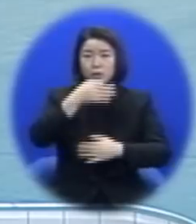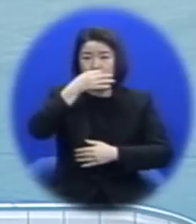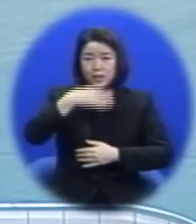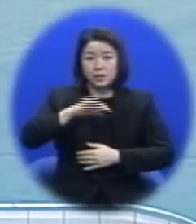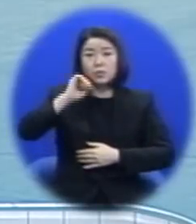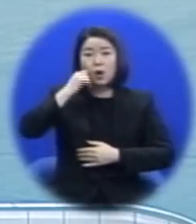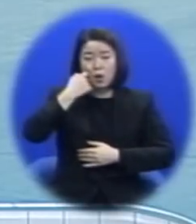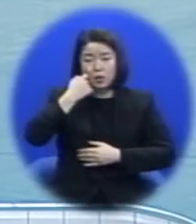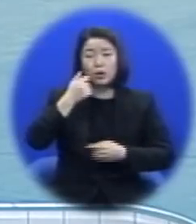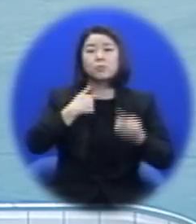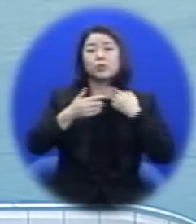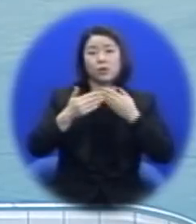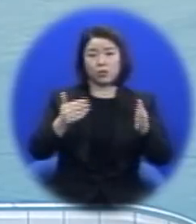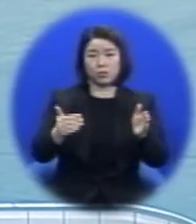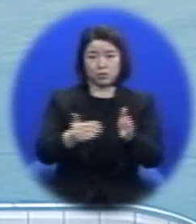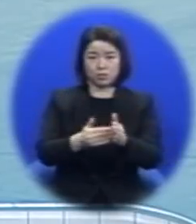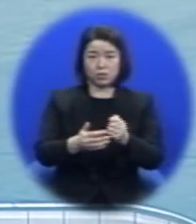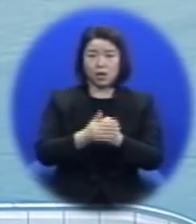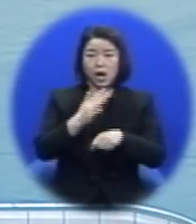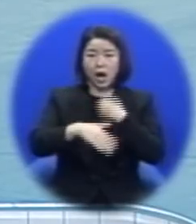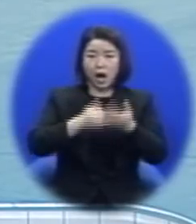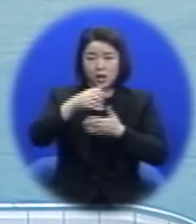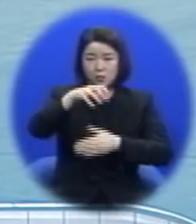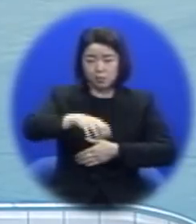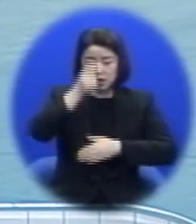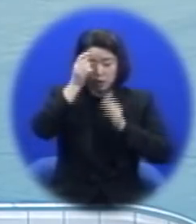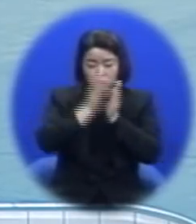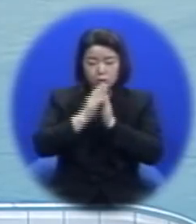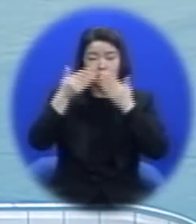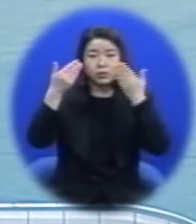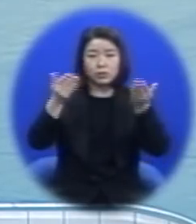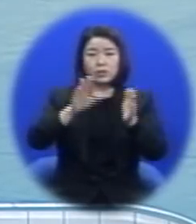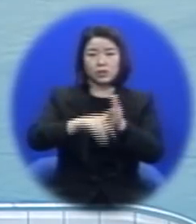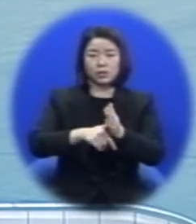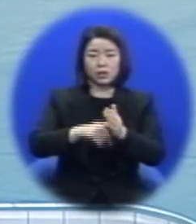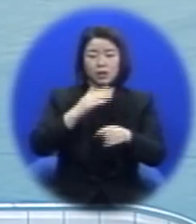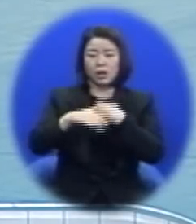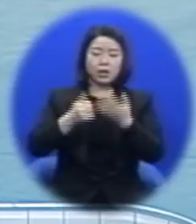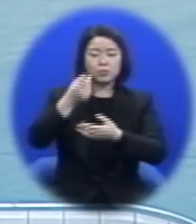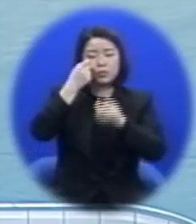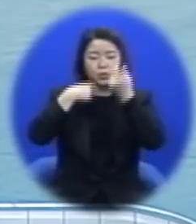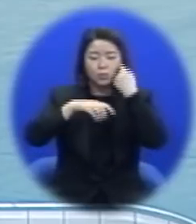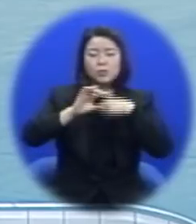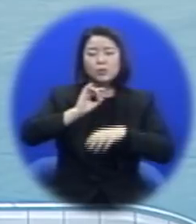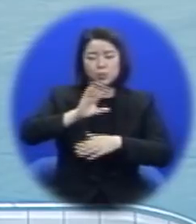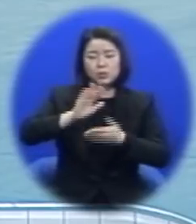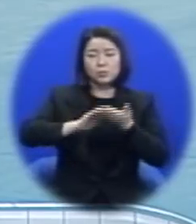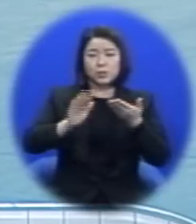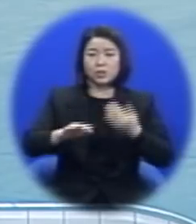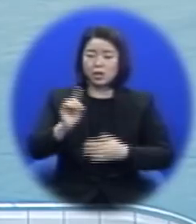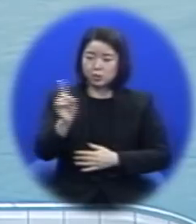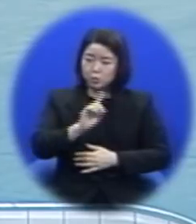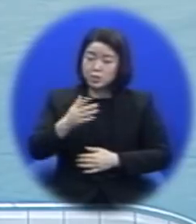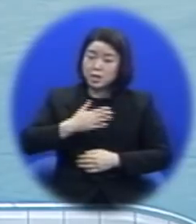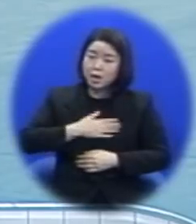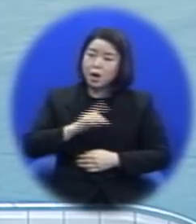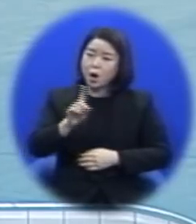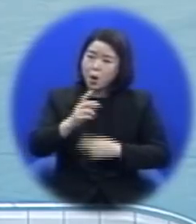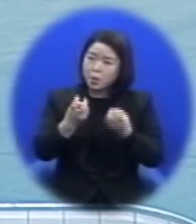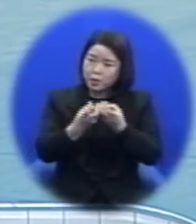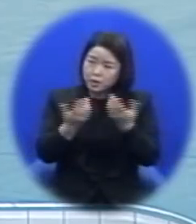어려움을 겪으셨어요. 하나님 앞에 기도하는데 하나님 눈물밖에 안 납니다. 도대체 나 어떻게 해야